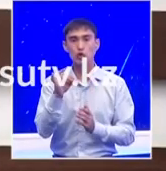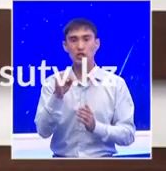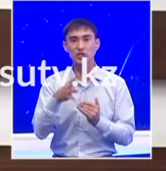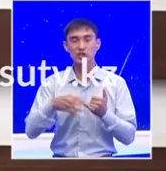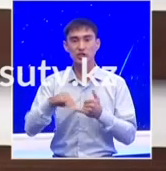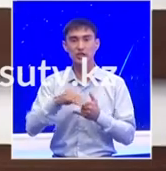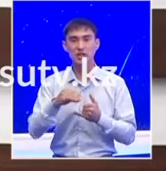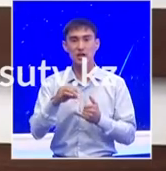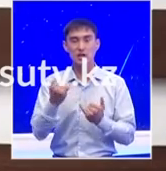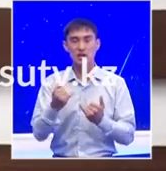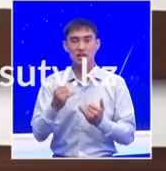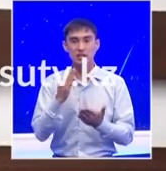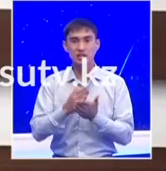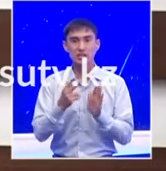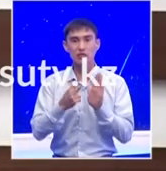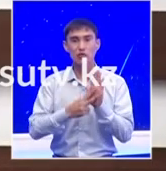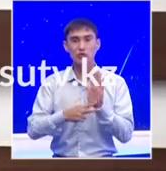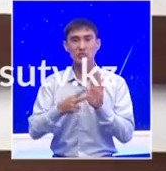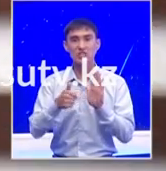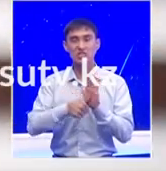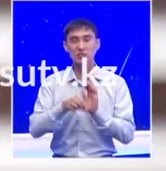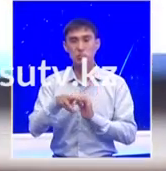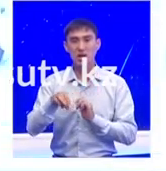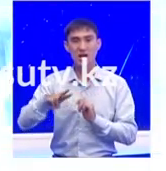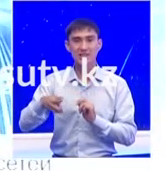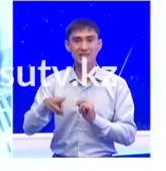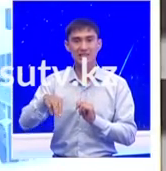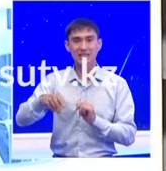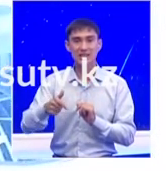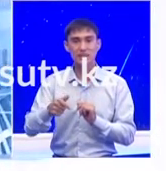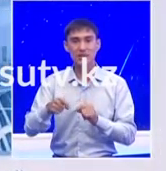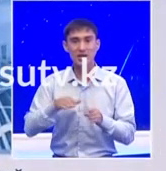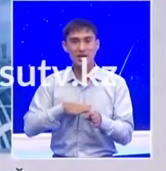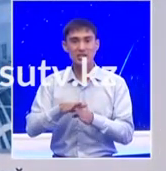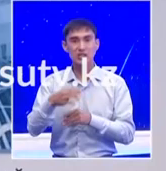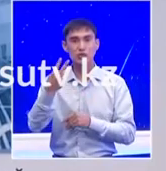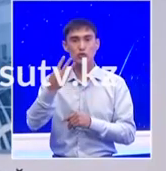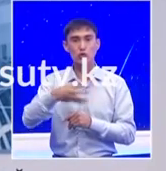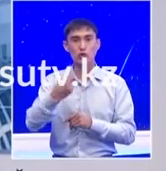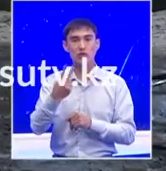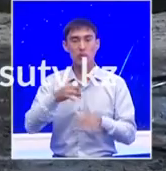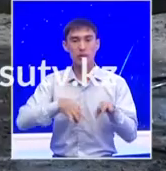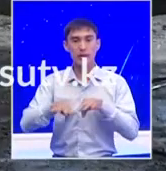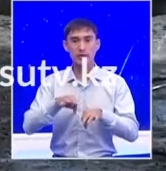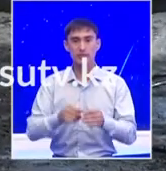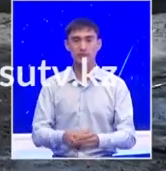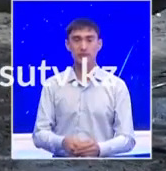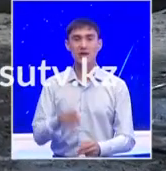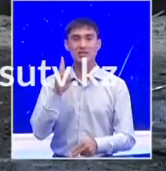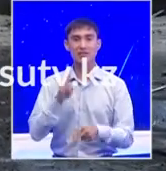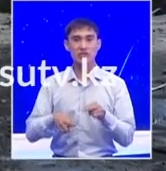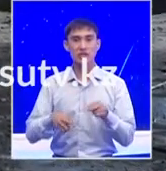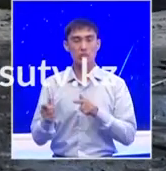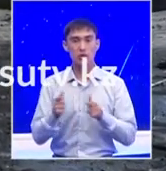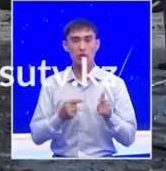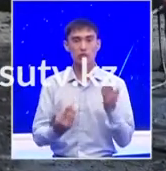ауыл ел бесігі» предусмотрено 86 миллиард тенге на реализацию 42 проектов. Завершается подготовка к